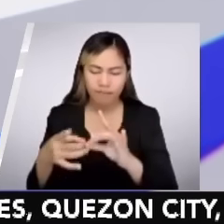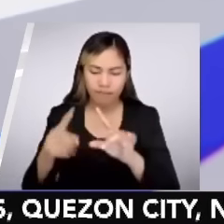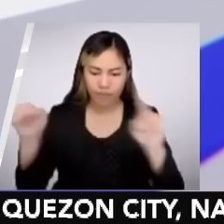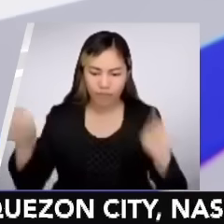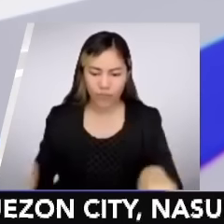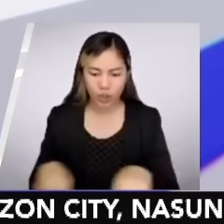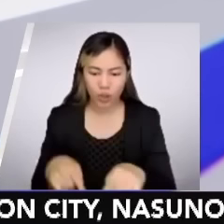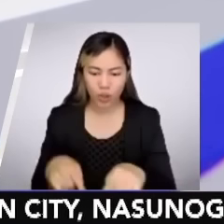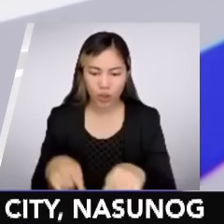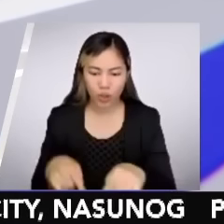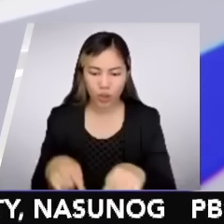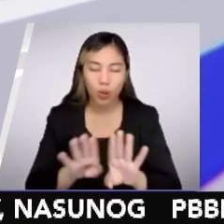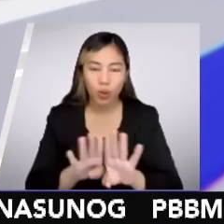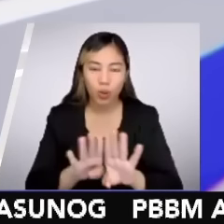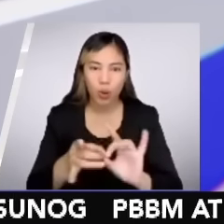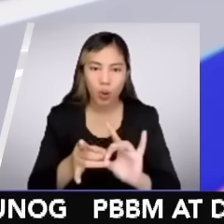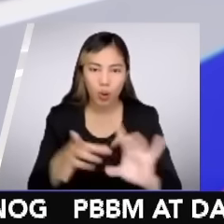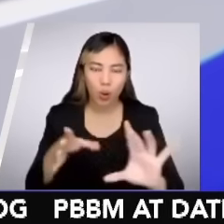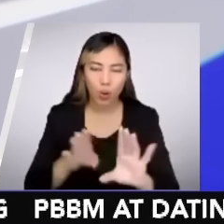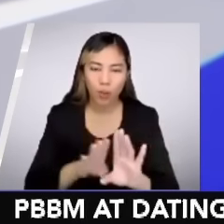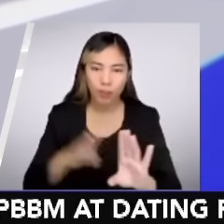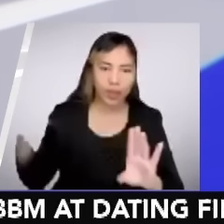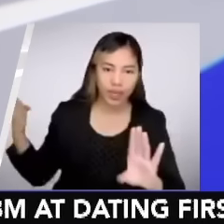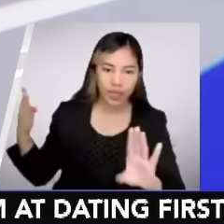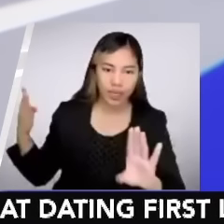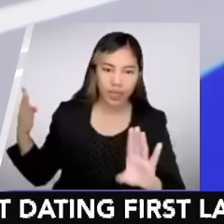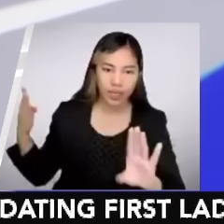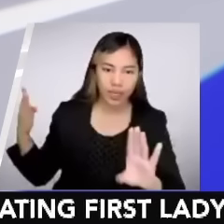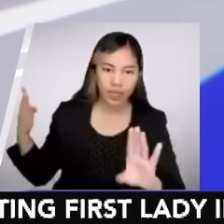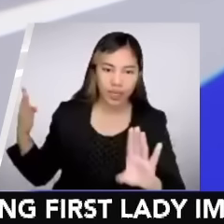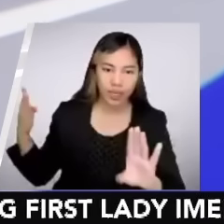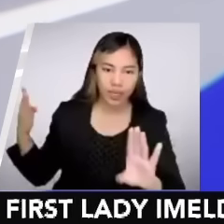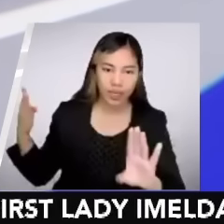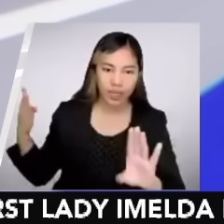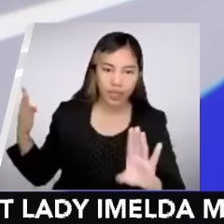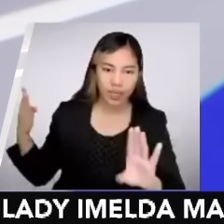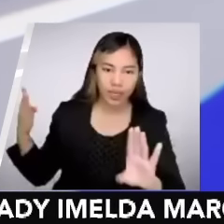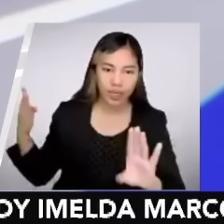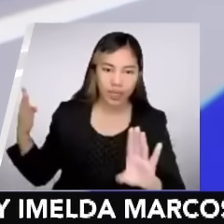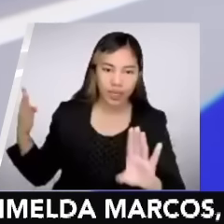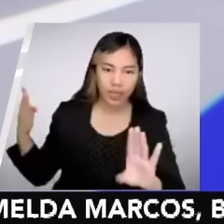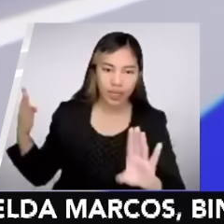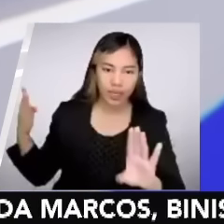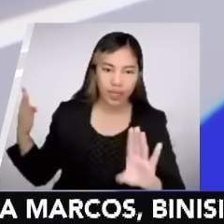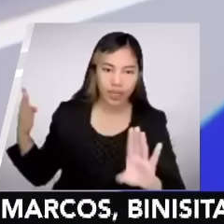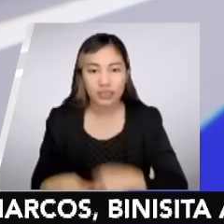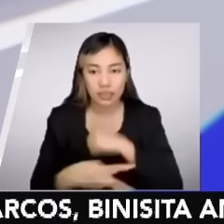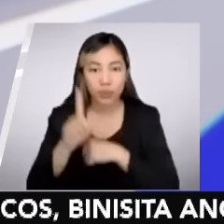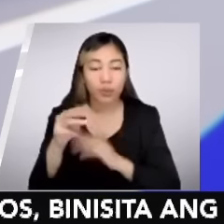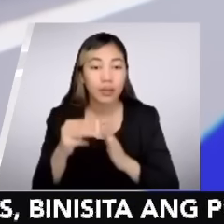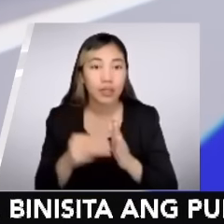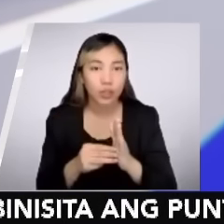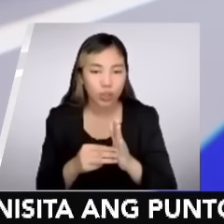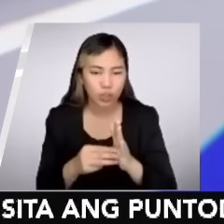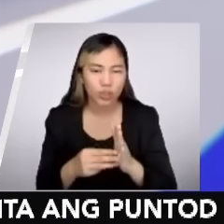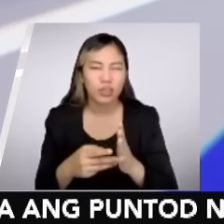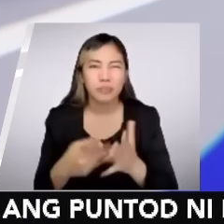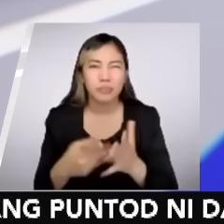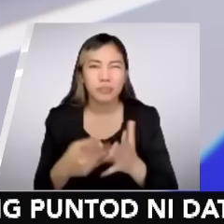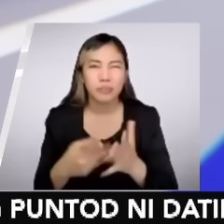sa kanila ng almost 1 million na halaga ng cash at saka 400,000 worth